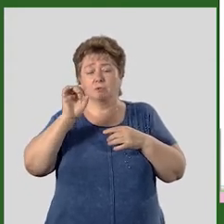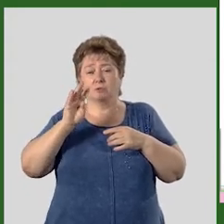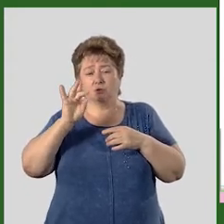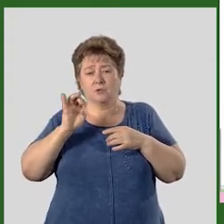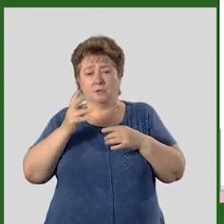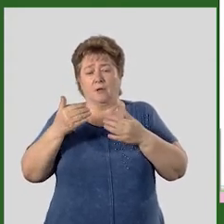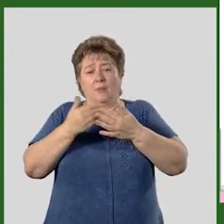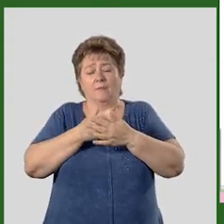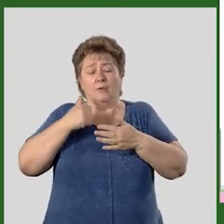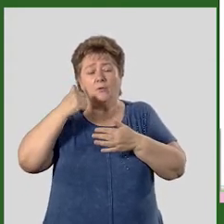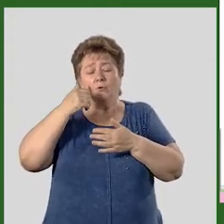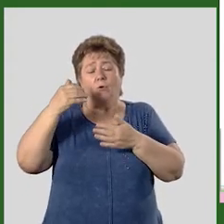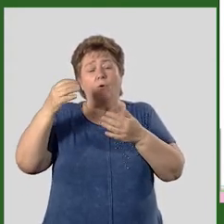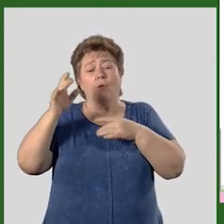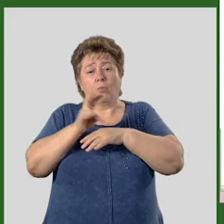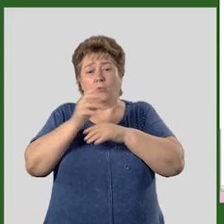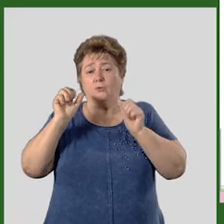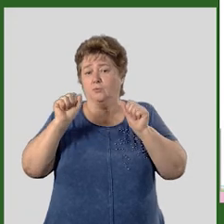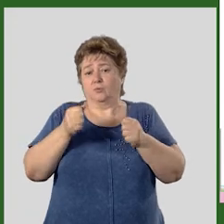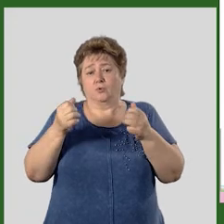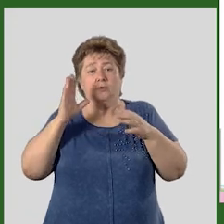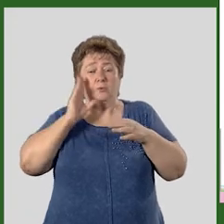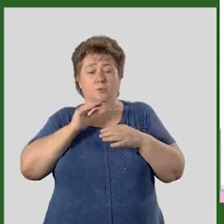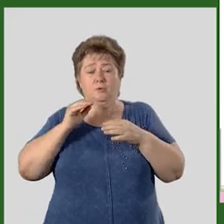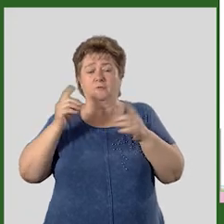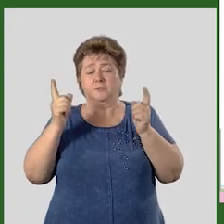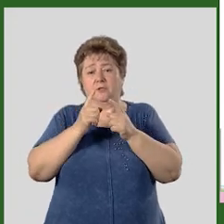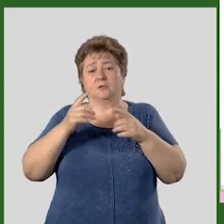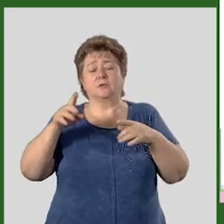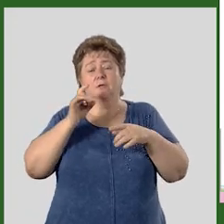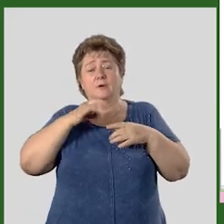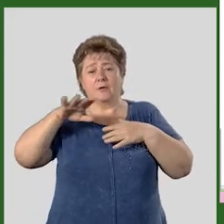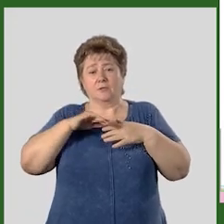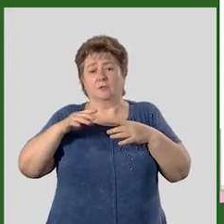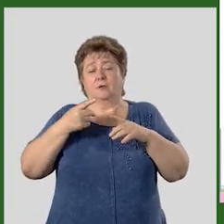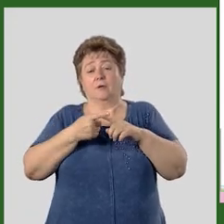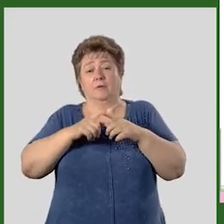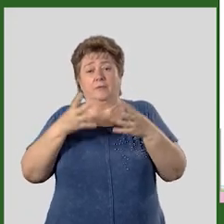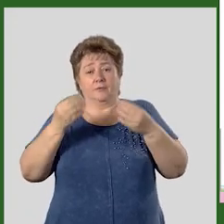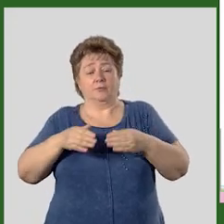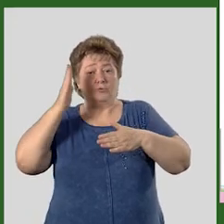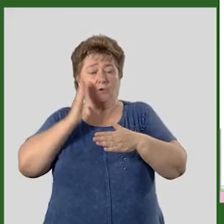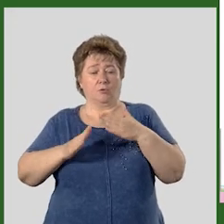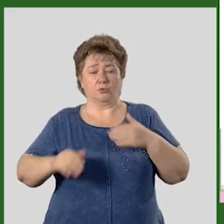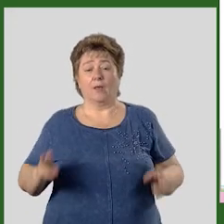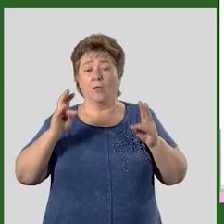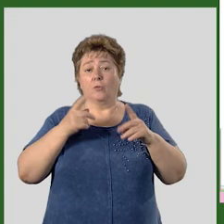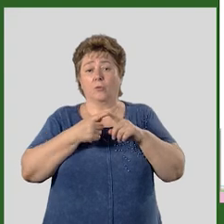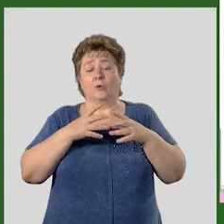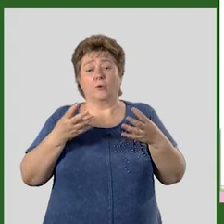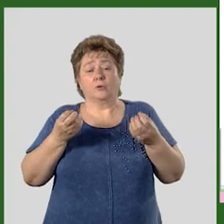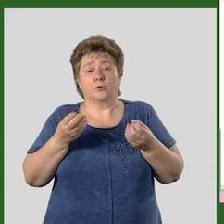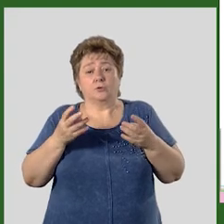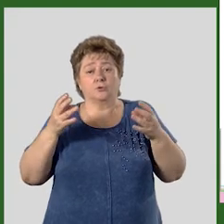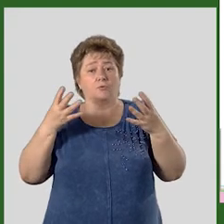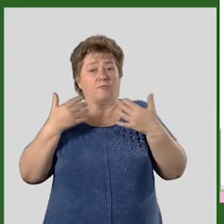в новогоднюю ночь можно не успеть встретить Новый год в России. Он к этому времени уже пройдет. Но это еще